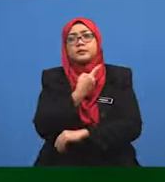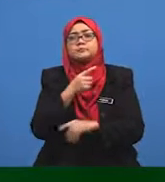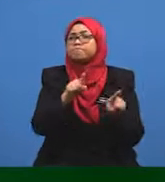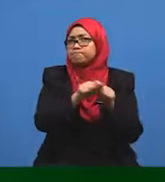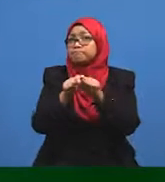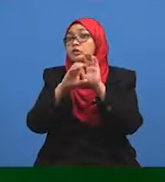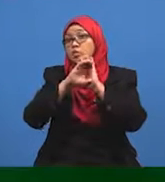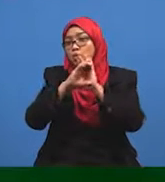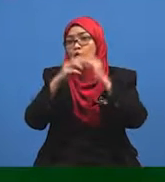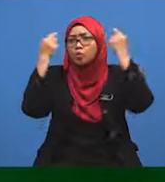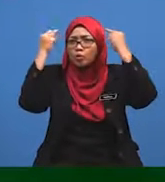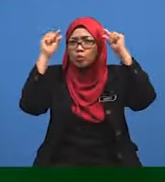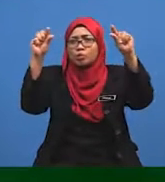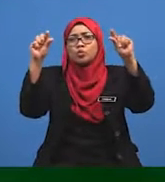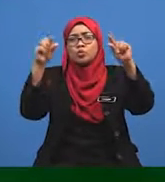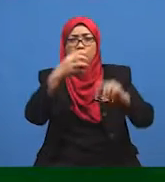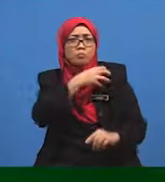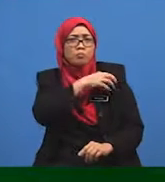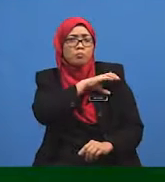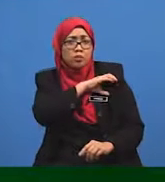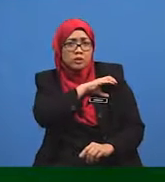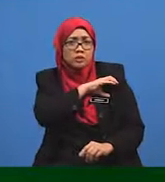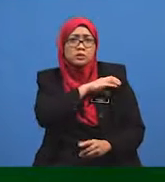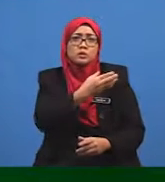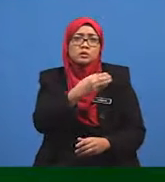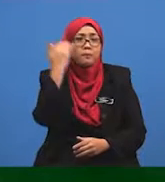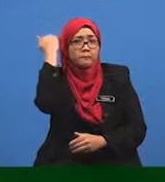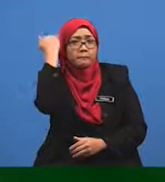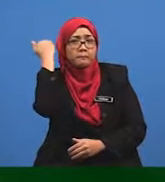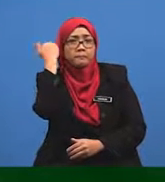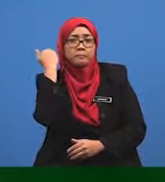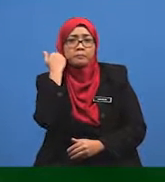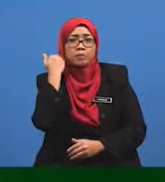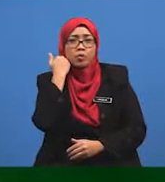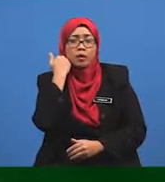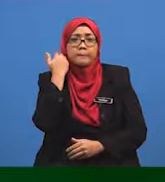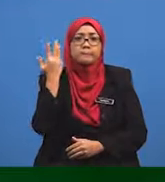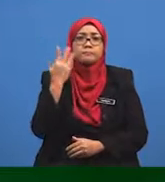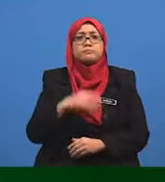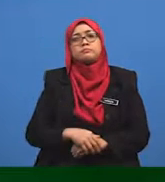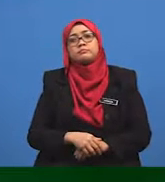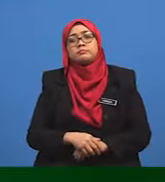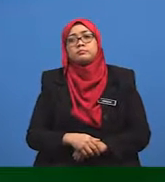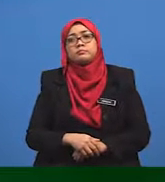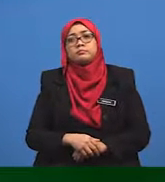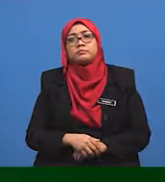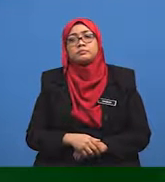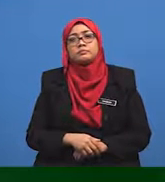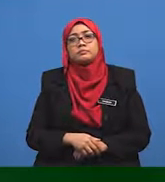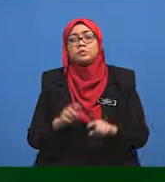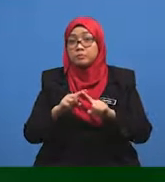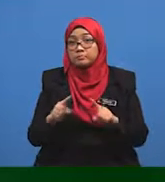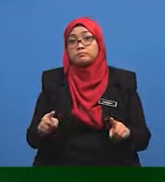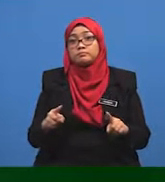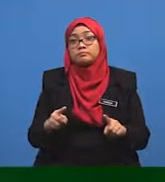polis, peguam, doktor dan sebagainya. Manakala bekerja seperti